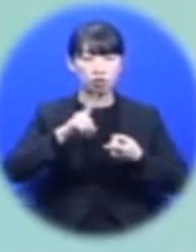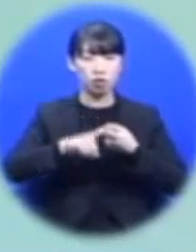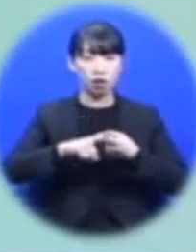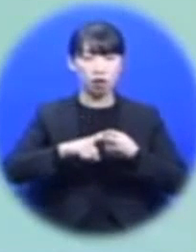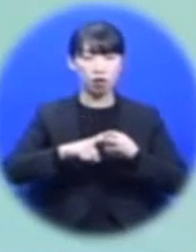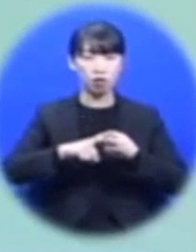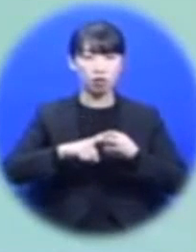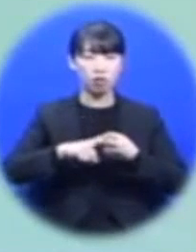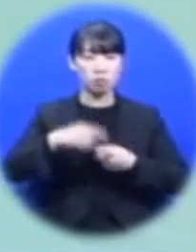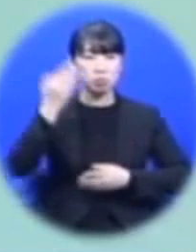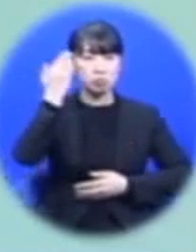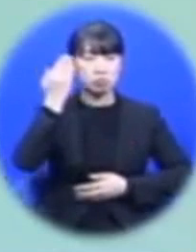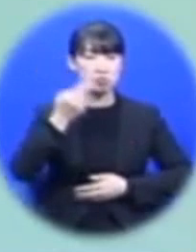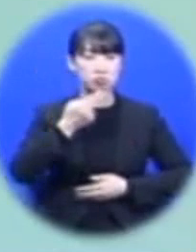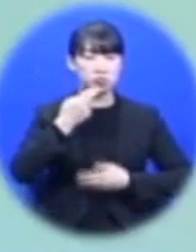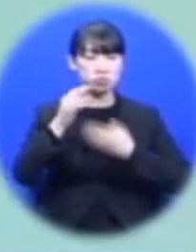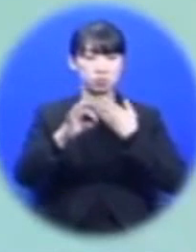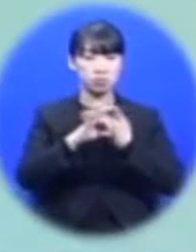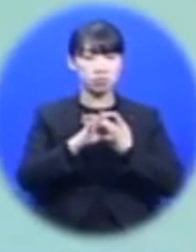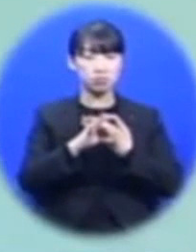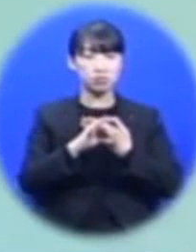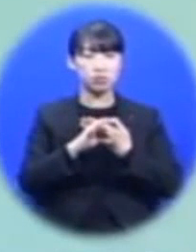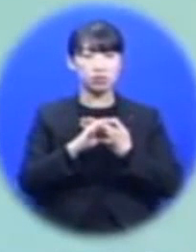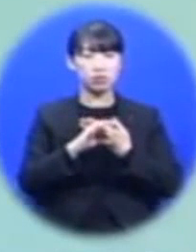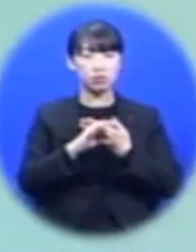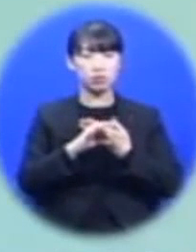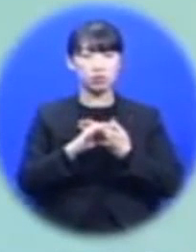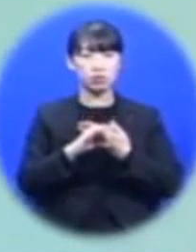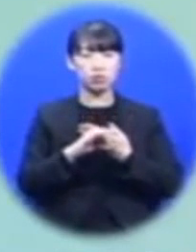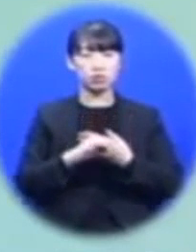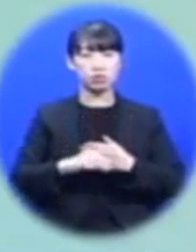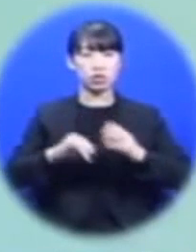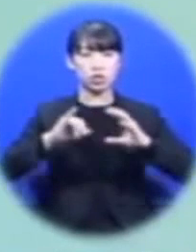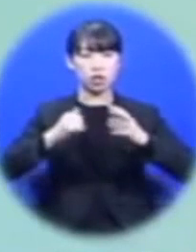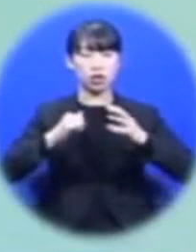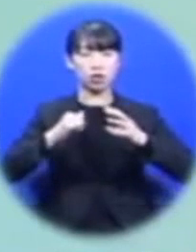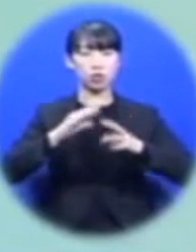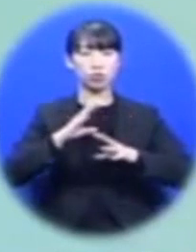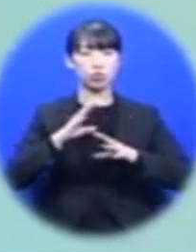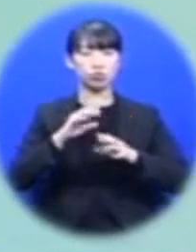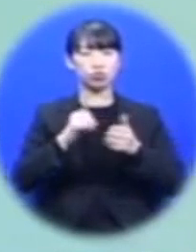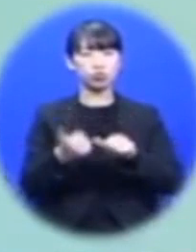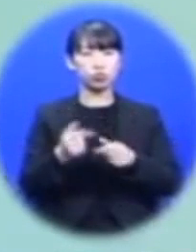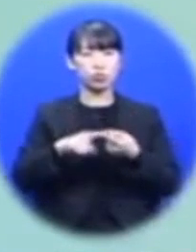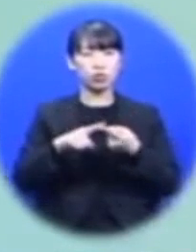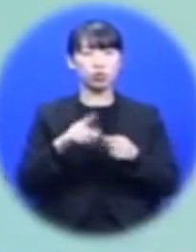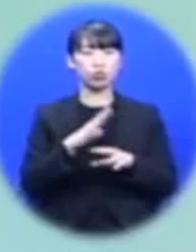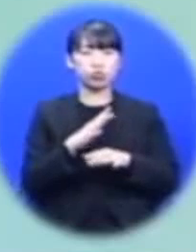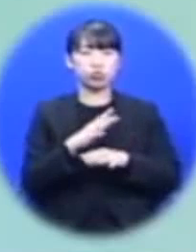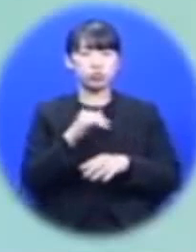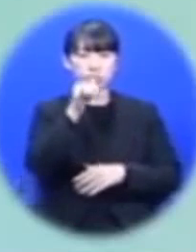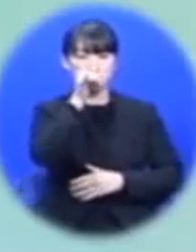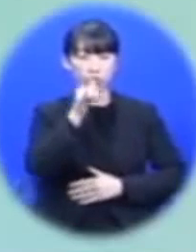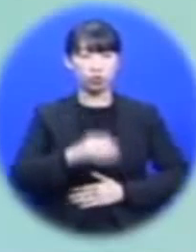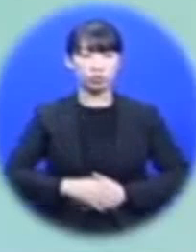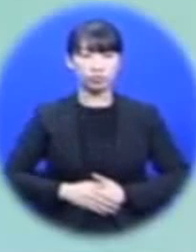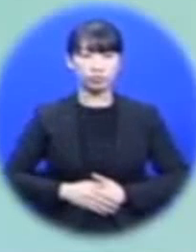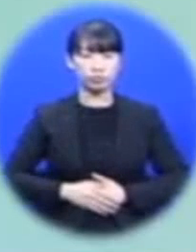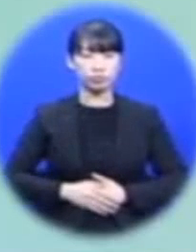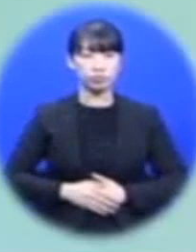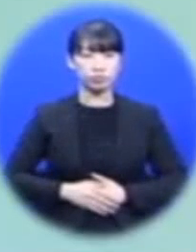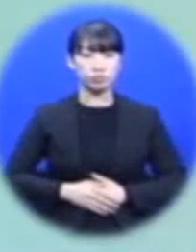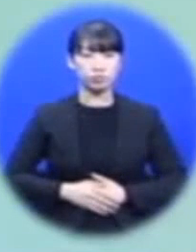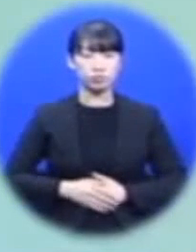못하면 그러면 우리는이 세상에서의 죽음이 두려운 겁니다 여기서의이 육신의